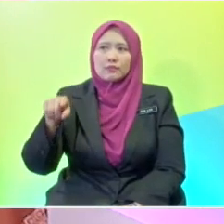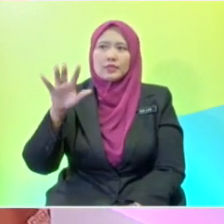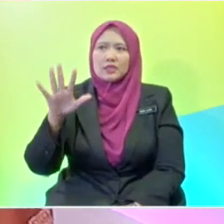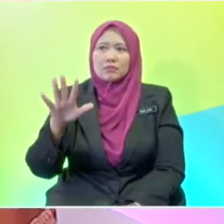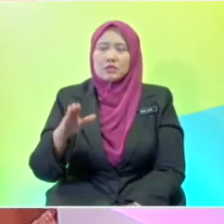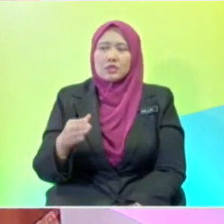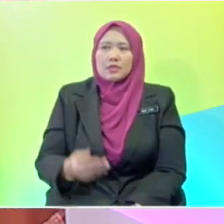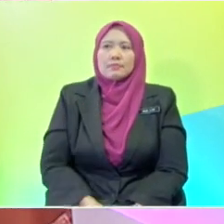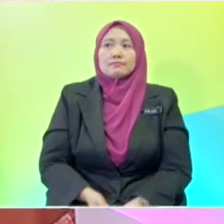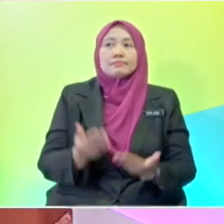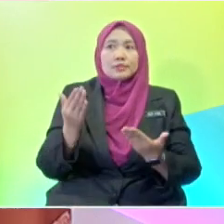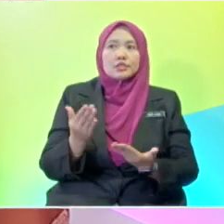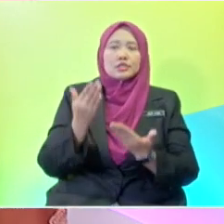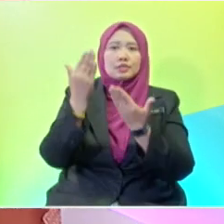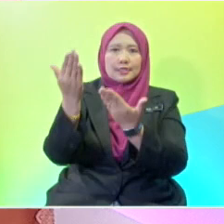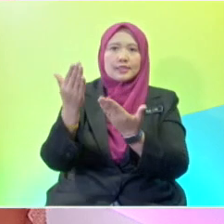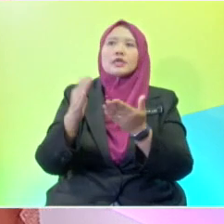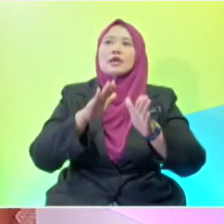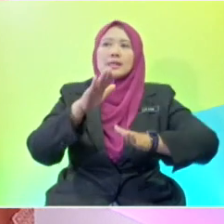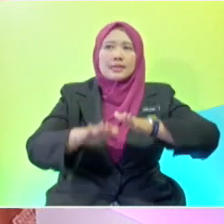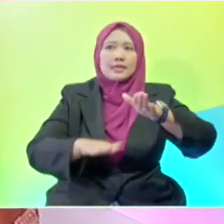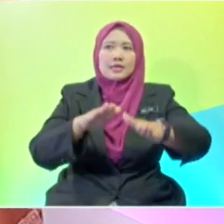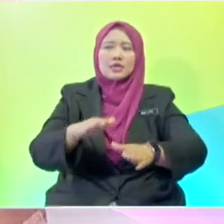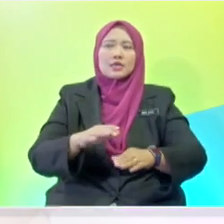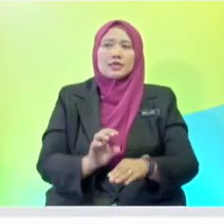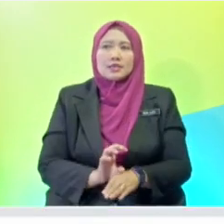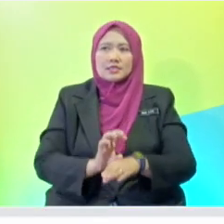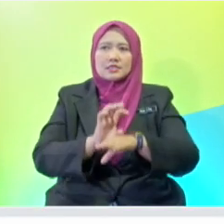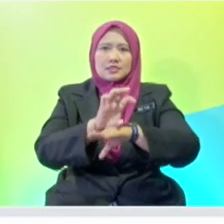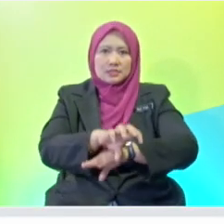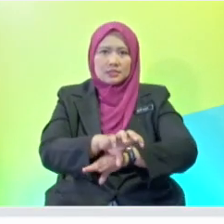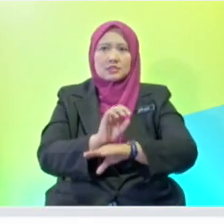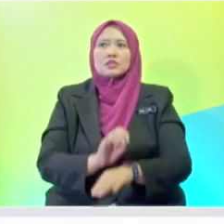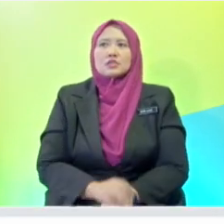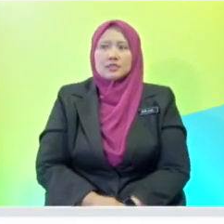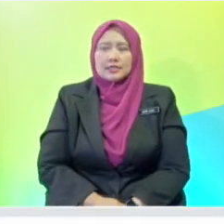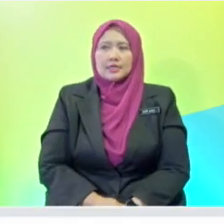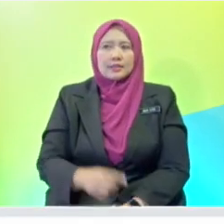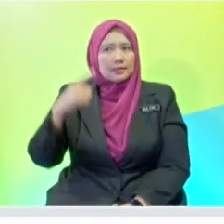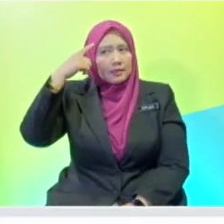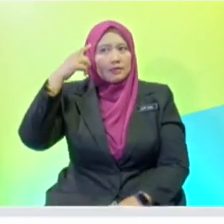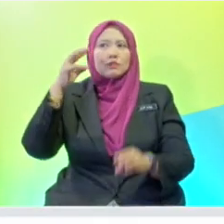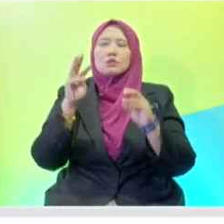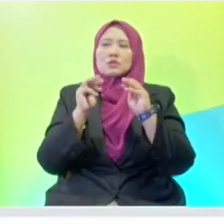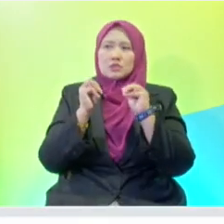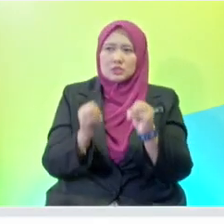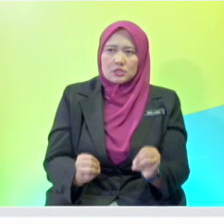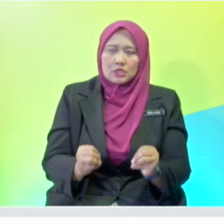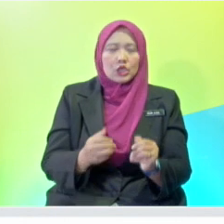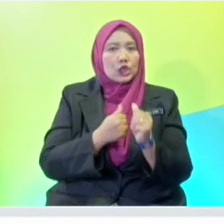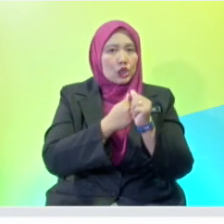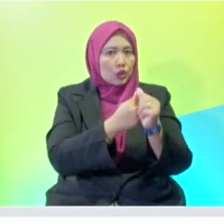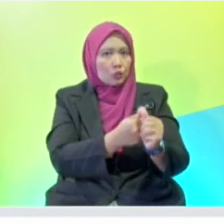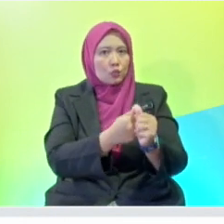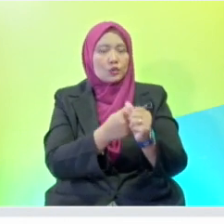oke di sini cadangan kaidah pencak silatnya ialah melalui pemerian dalam perbincangan Oke untuk